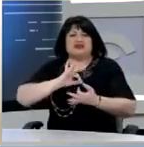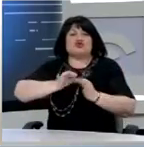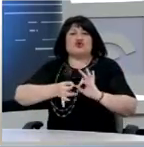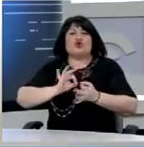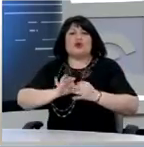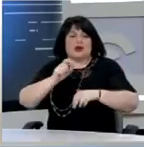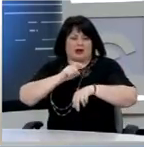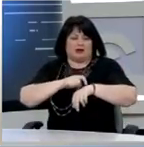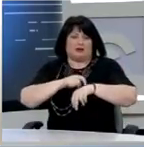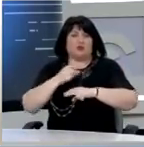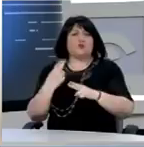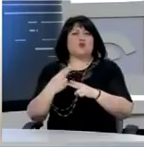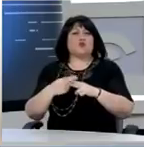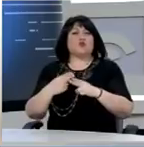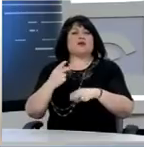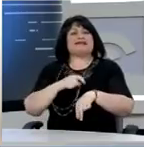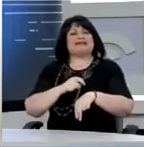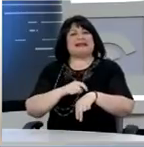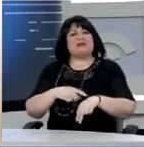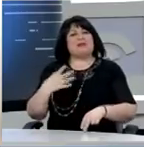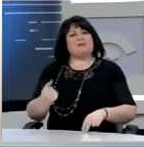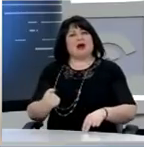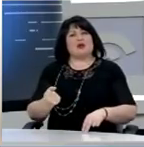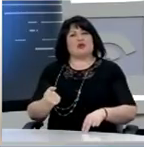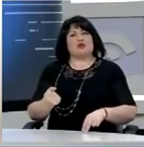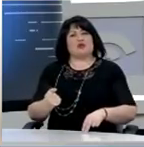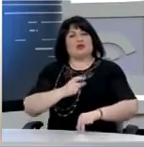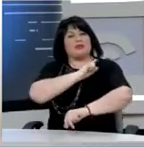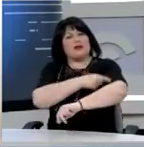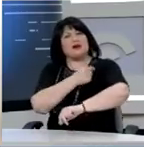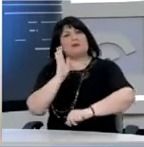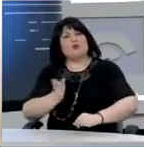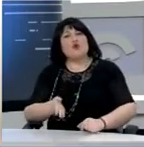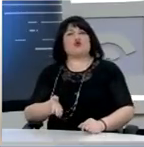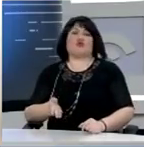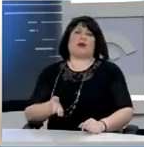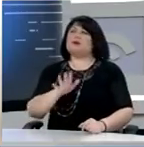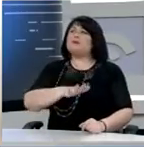συγκυρία κατά την οποία υπάρχουν δυνάμεις και στη σφαίρα